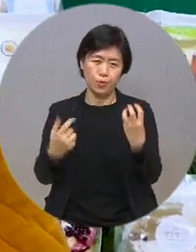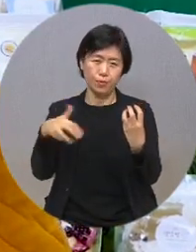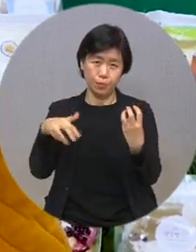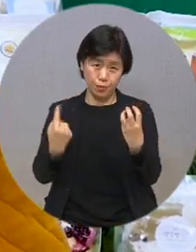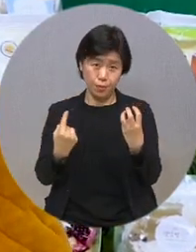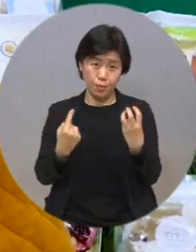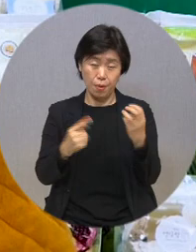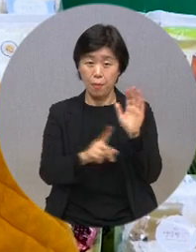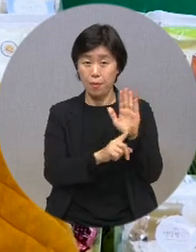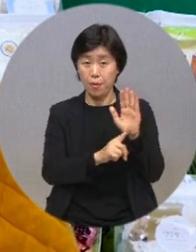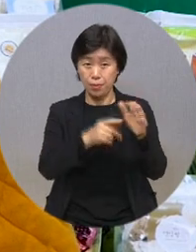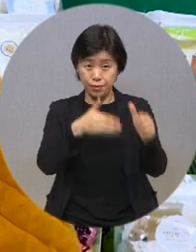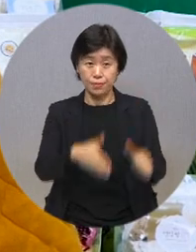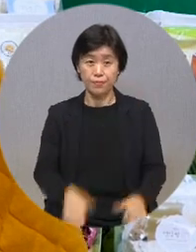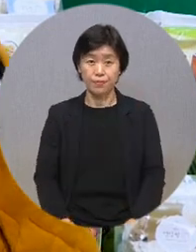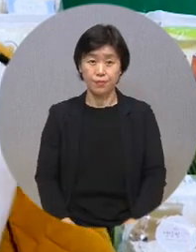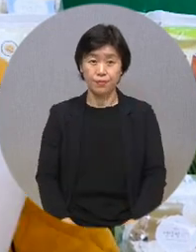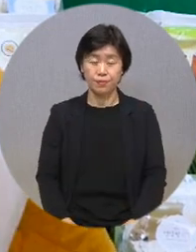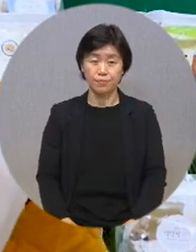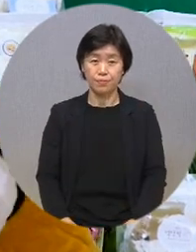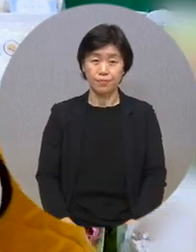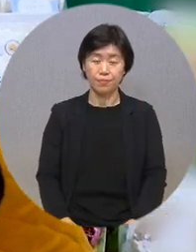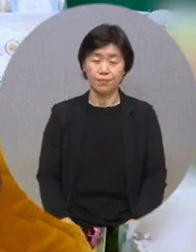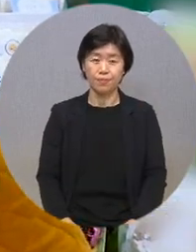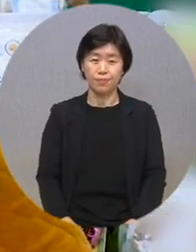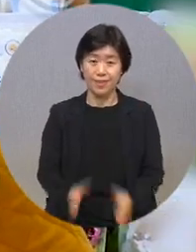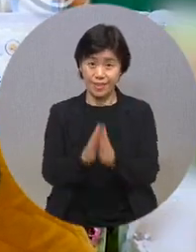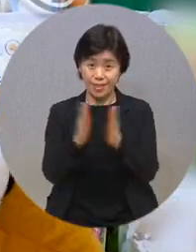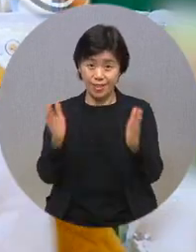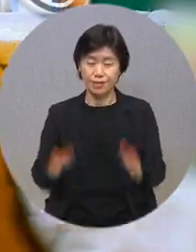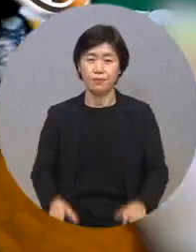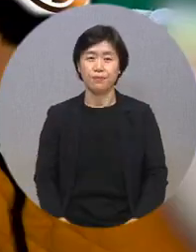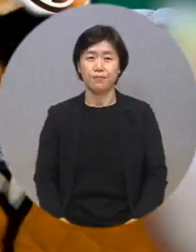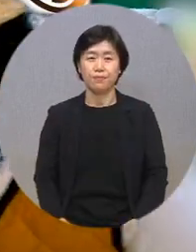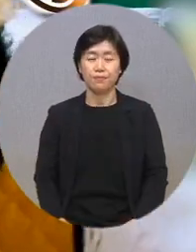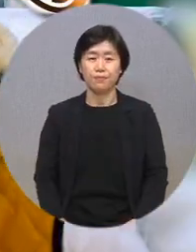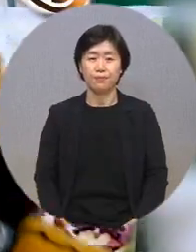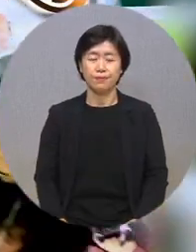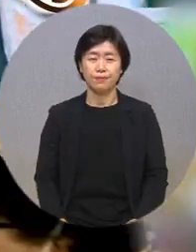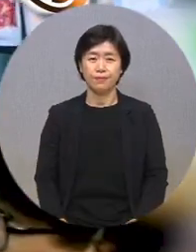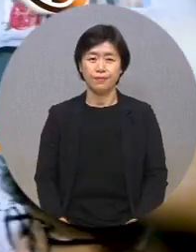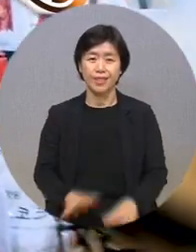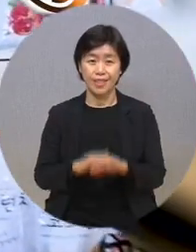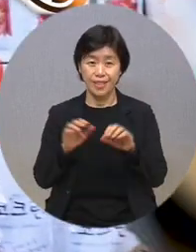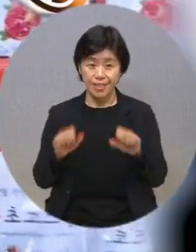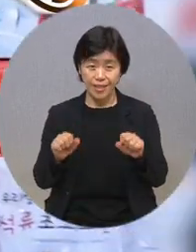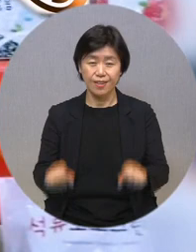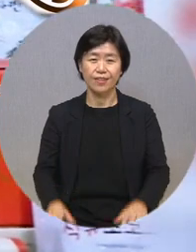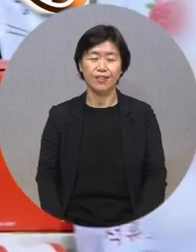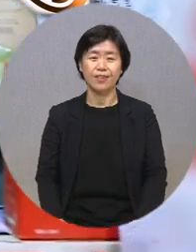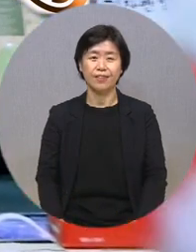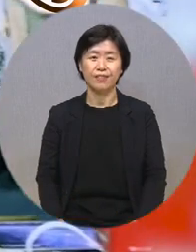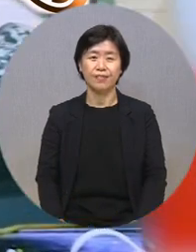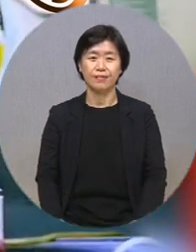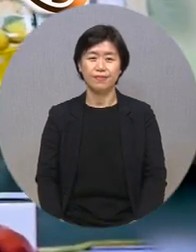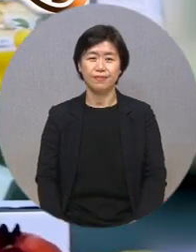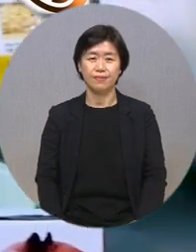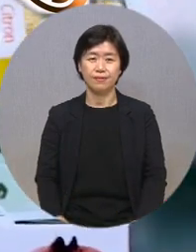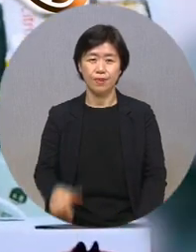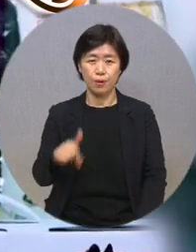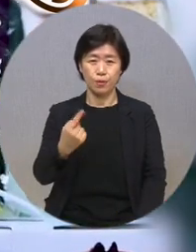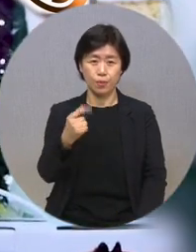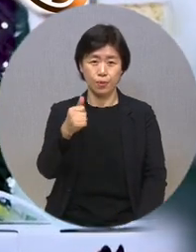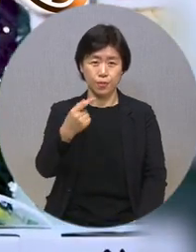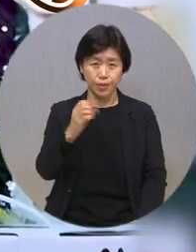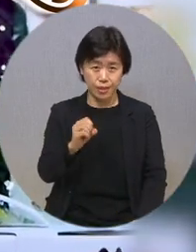홍보 부탁드리겠습니다. 화면에 오시고요. 출발합니다. 액션! 안녕하세요. 저는 고흥의